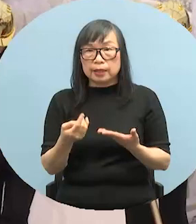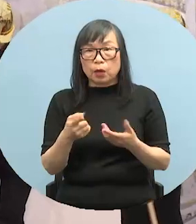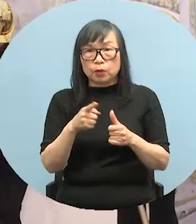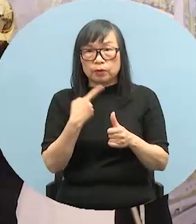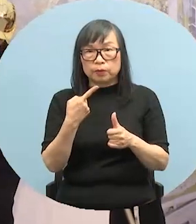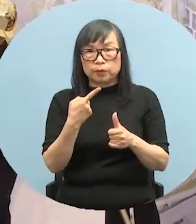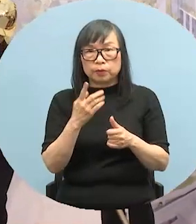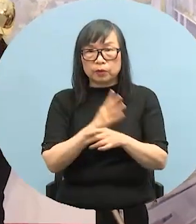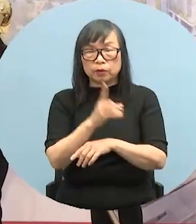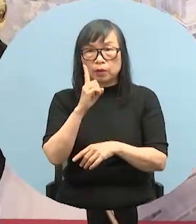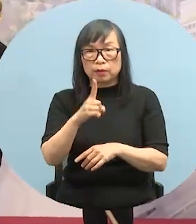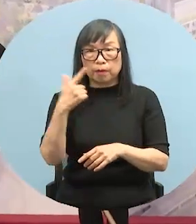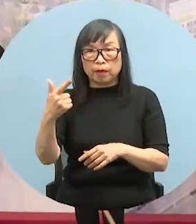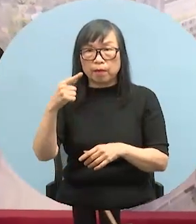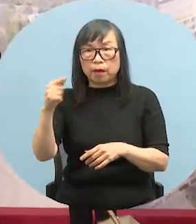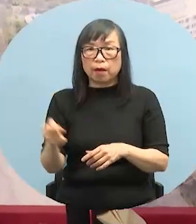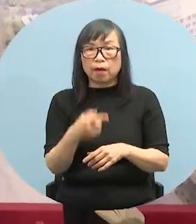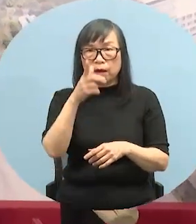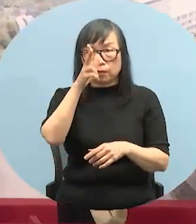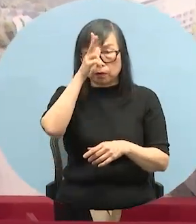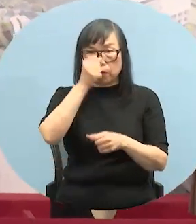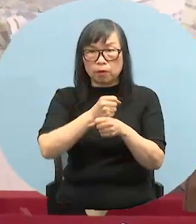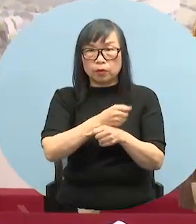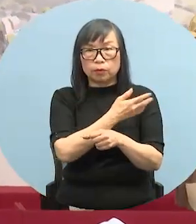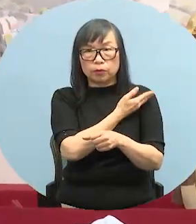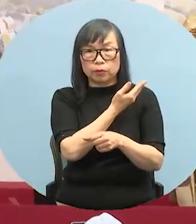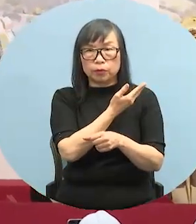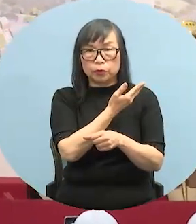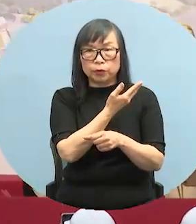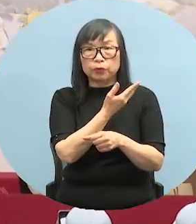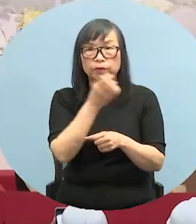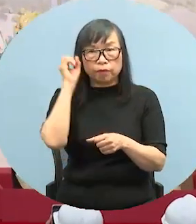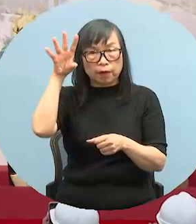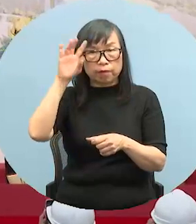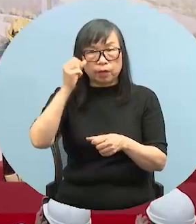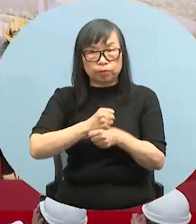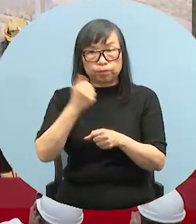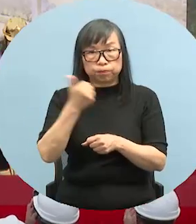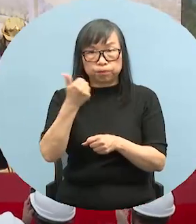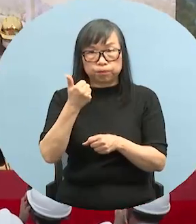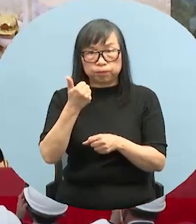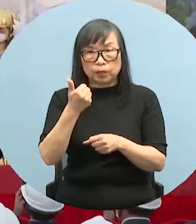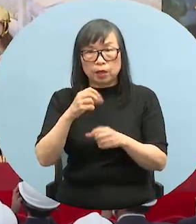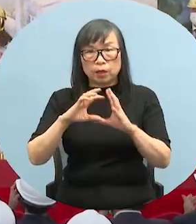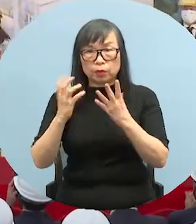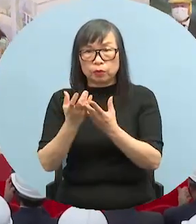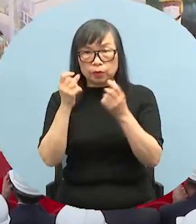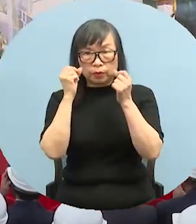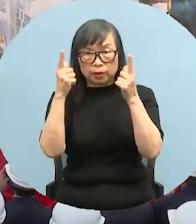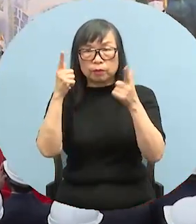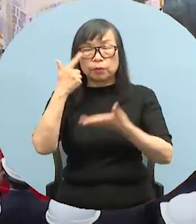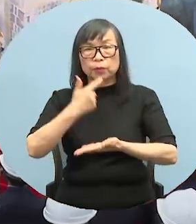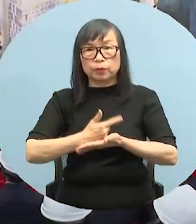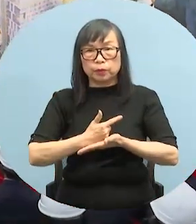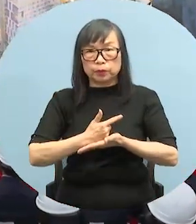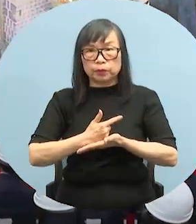首先，超过180,000名公务员的工作要发挥得好，团队精神至